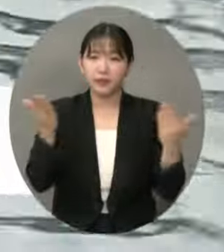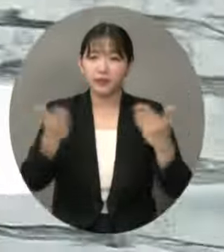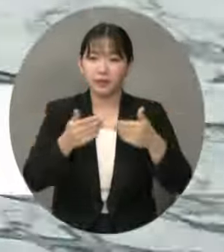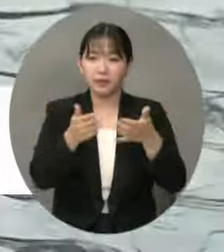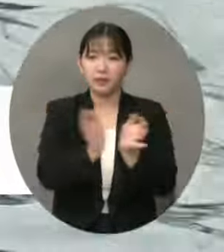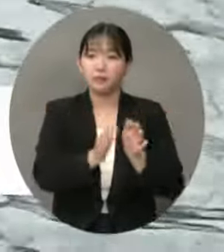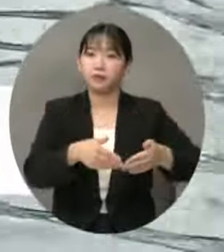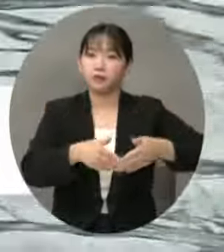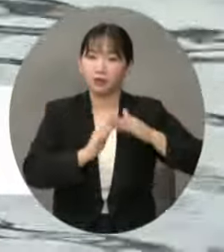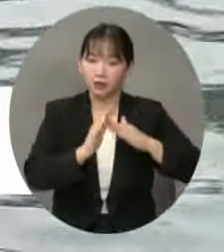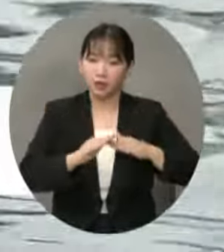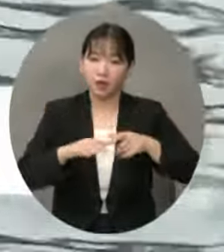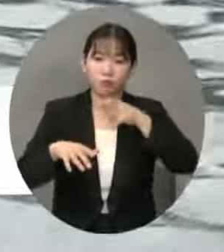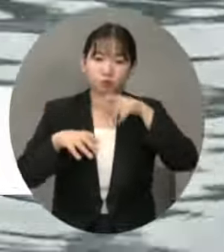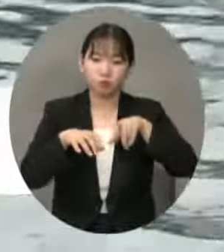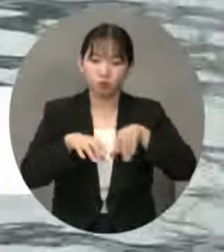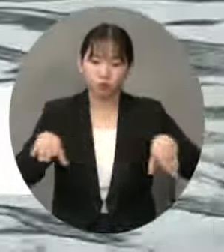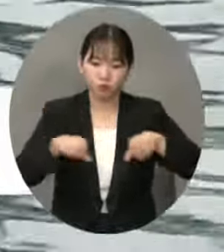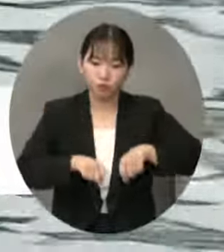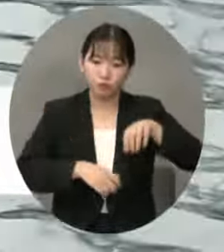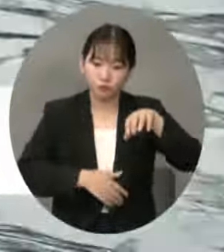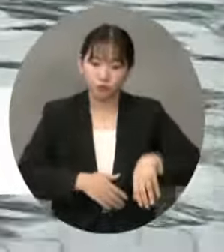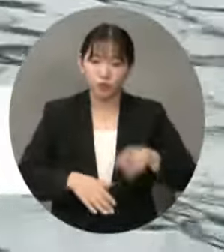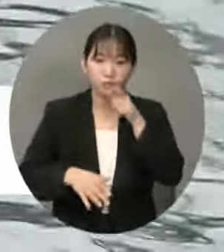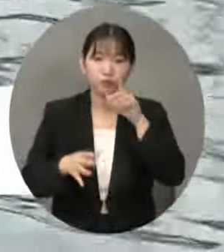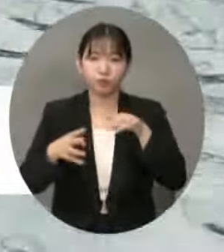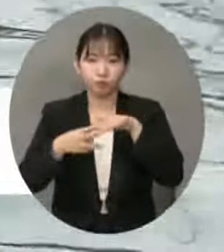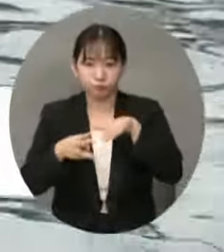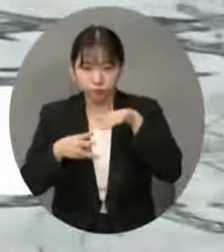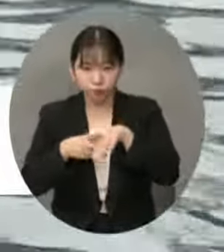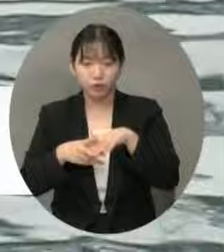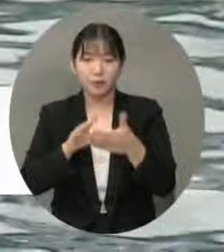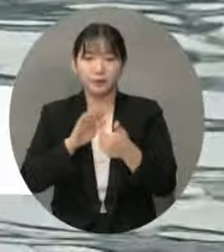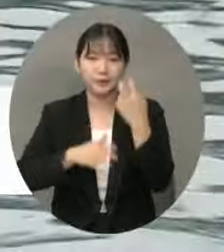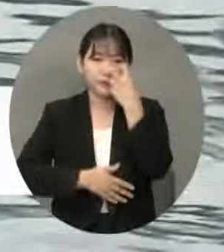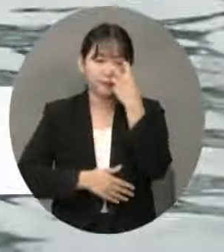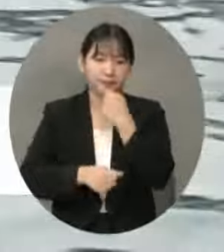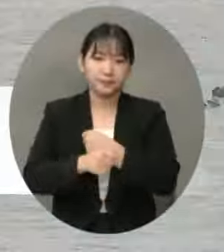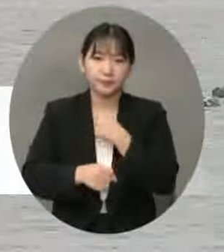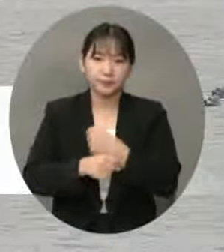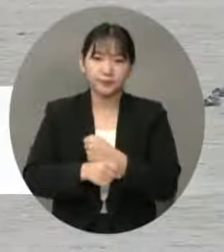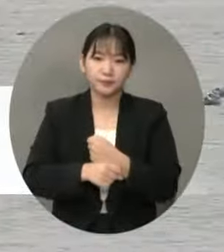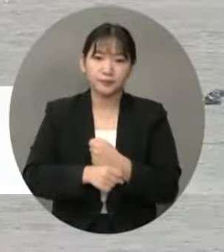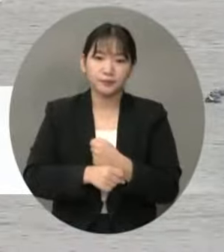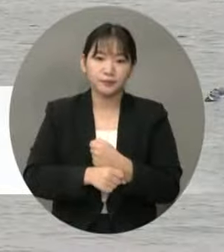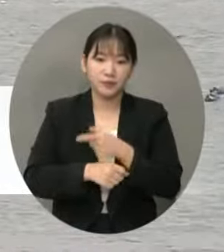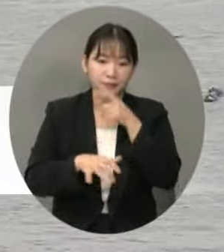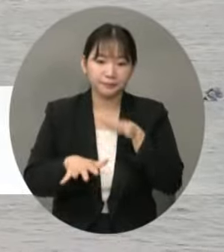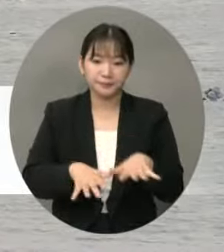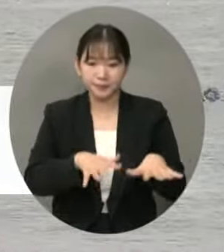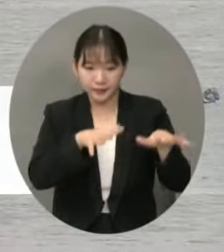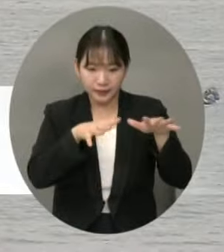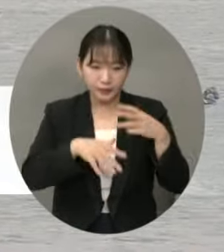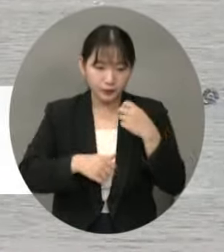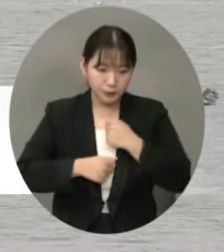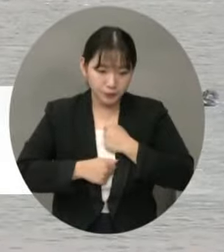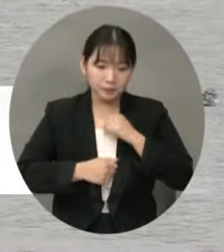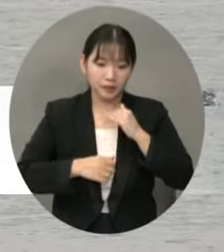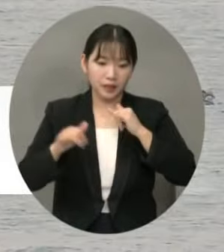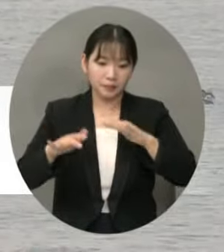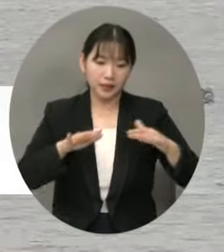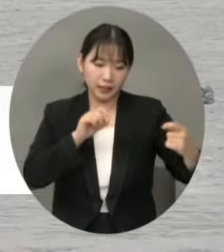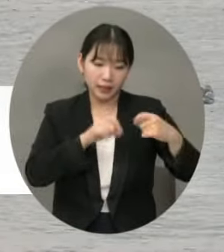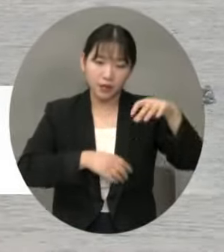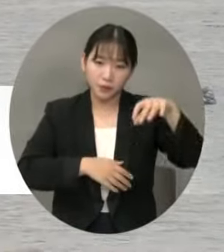근무반을 편성하고 배수 펌프장과 배수 관문, 수문에 대해 사전 점검을 실시하는 한편 침수 경계 지역인 해안